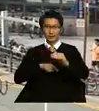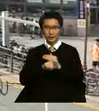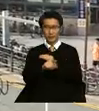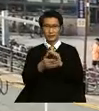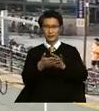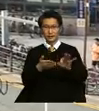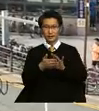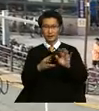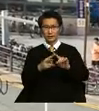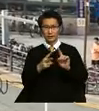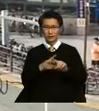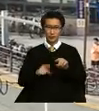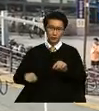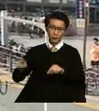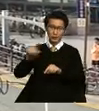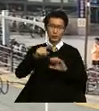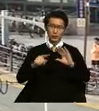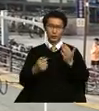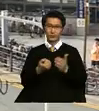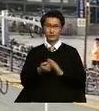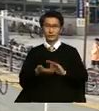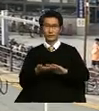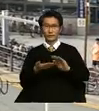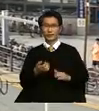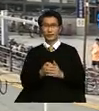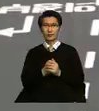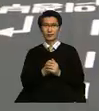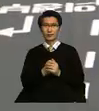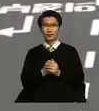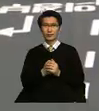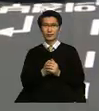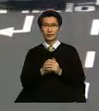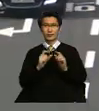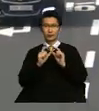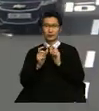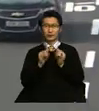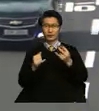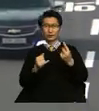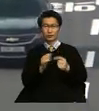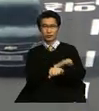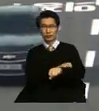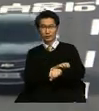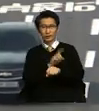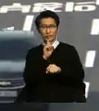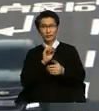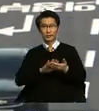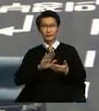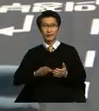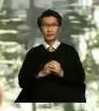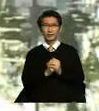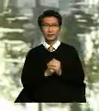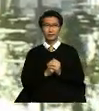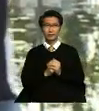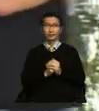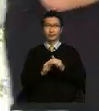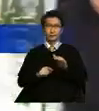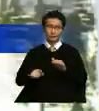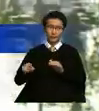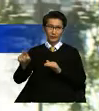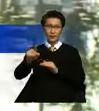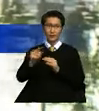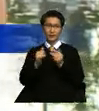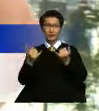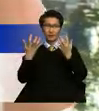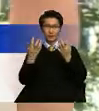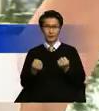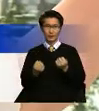통로를 이용하거나 먼 길을 돌아가야 합니다. 일부 시민들도 불편을 호소합니다. 왕님이 저쪽으로 가는 사람들이